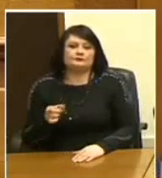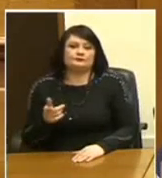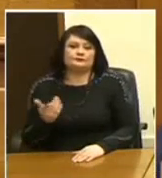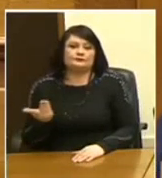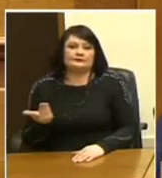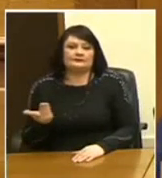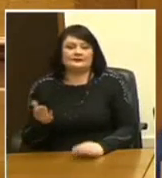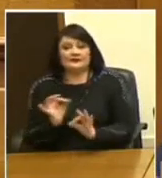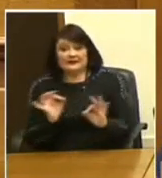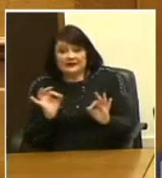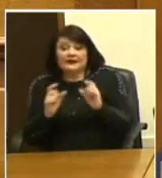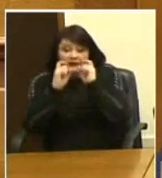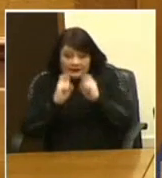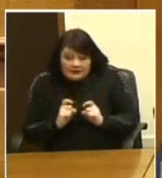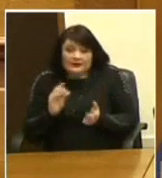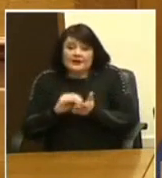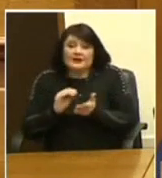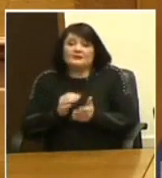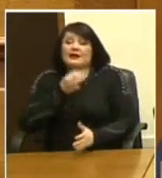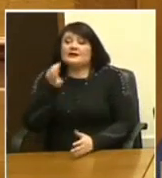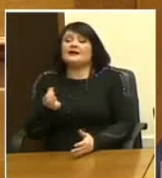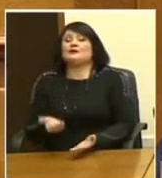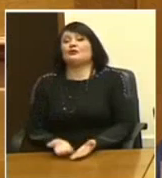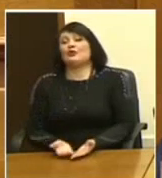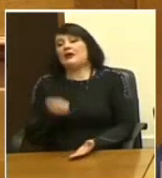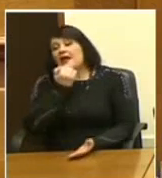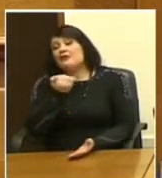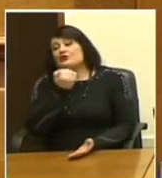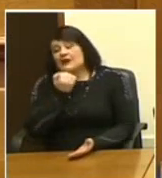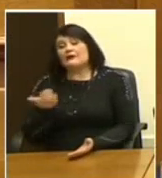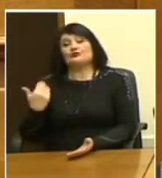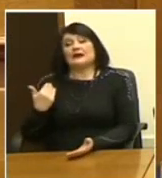εντάξει, με αναγκάσατε να επαναλάβω πολλά από τα επιχειρήματα που ακούστηκαν την προηγούμενη φορά.